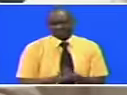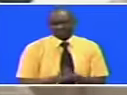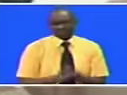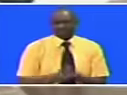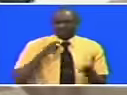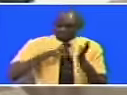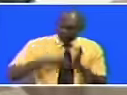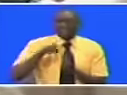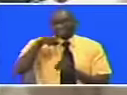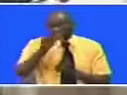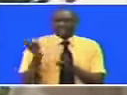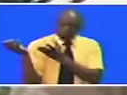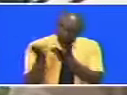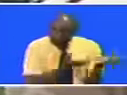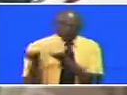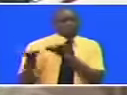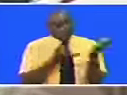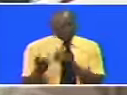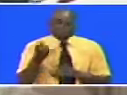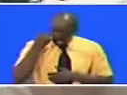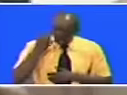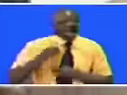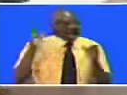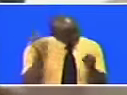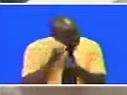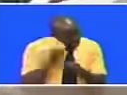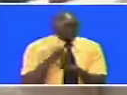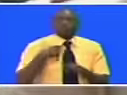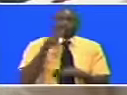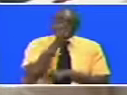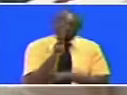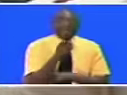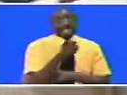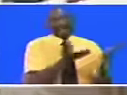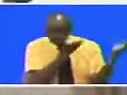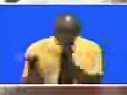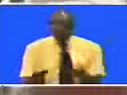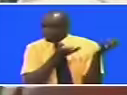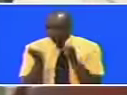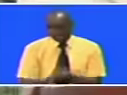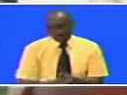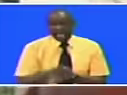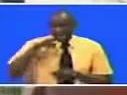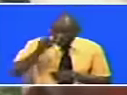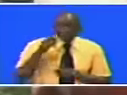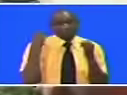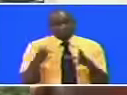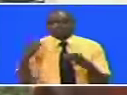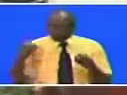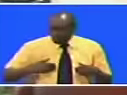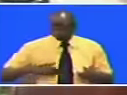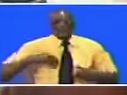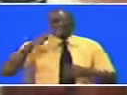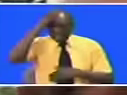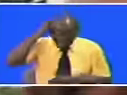ndiye transporter mkubwa wa heroin kutoka inji jirani. Yeye ndiye analewesha vijana